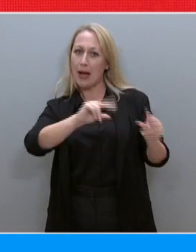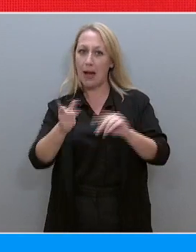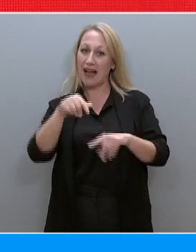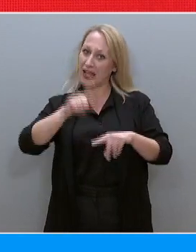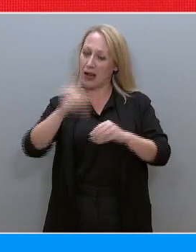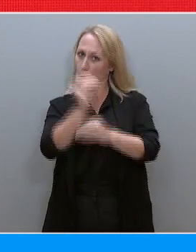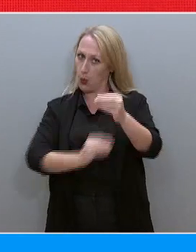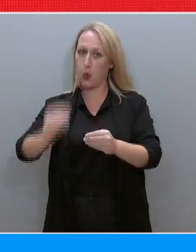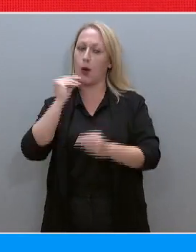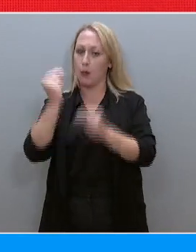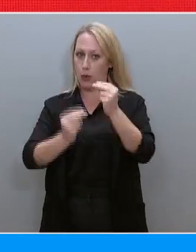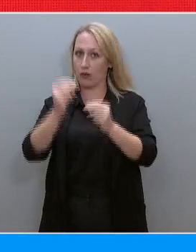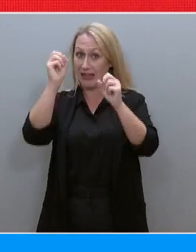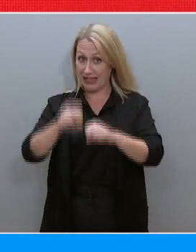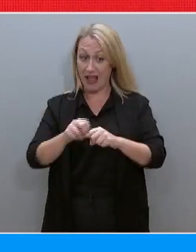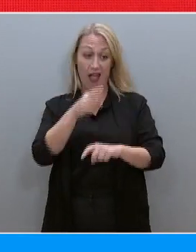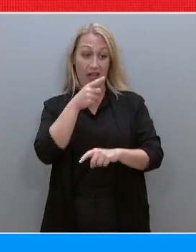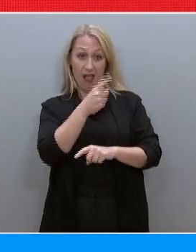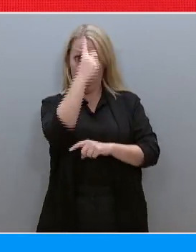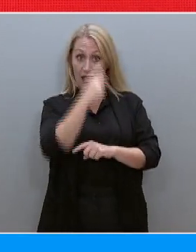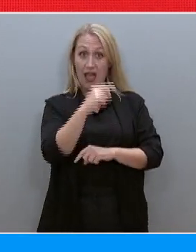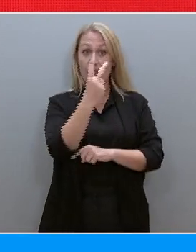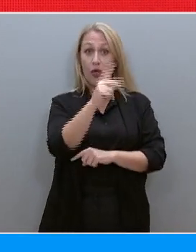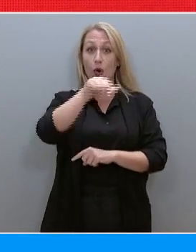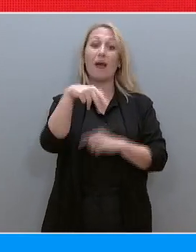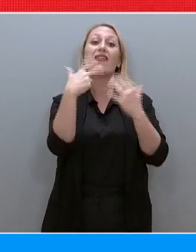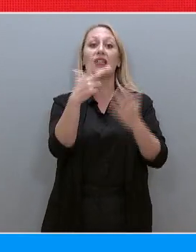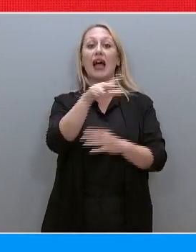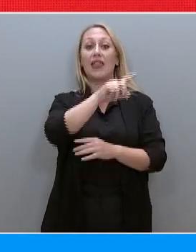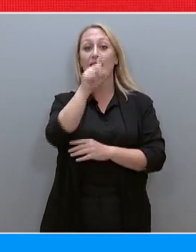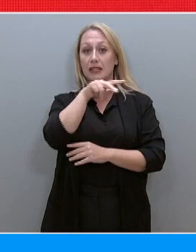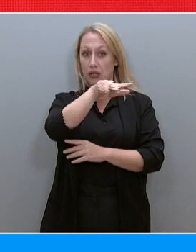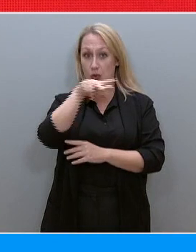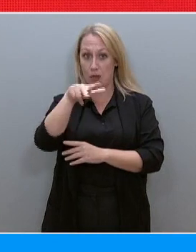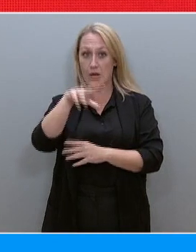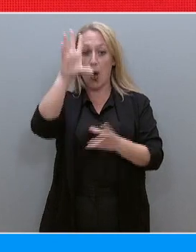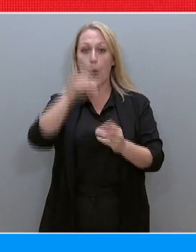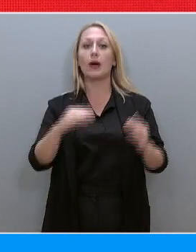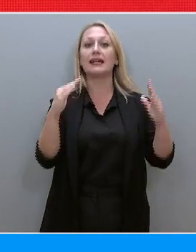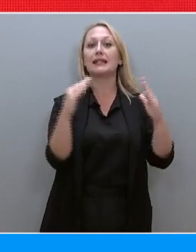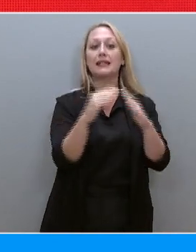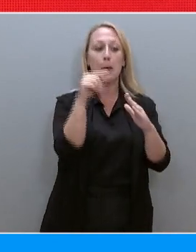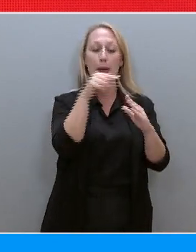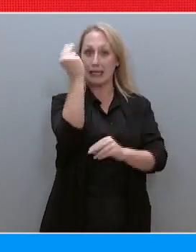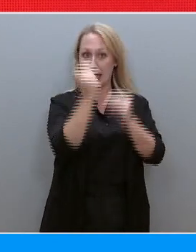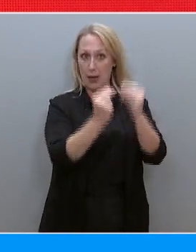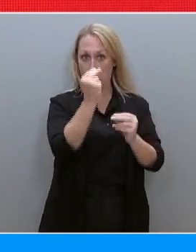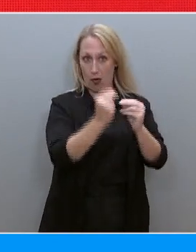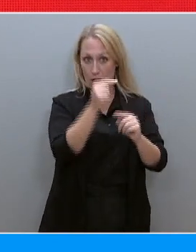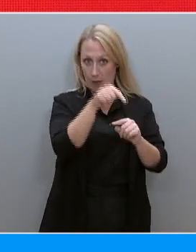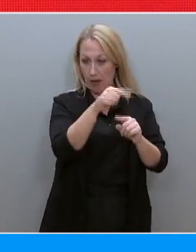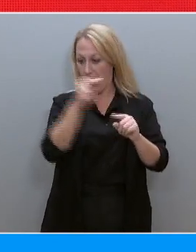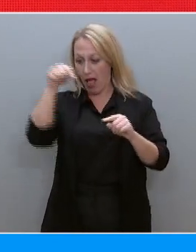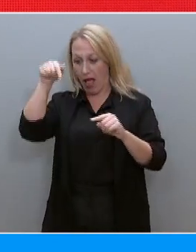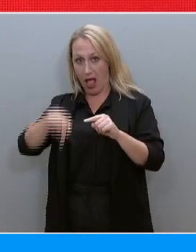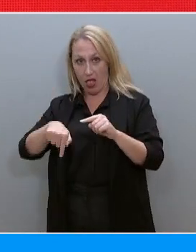όμως, ενέταξε 2,7 δισεκατομμύρια ευρώ στο Ταμείο Ανάκαμψης για το στεγαστικό. Η κυβέρνηση